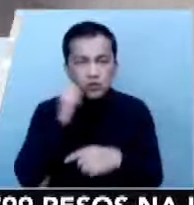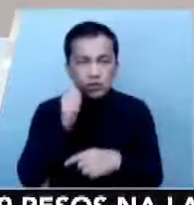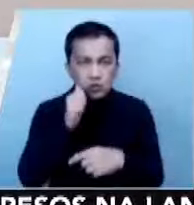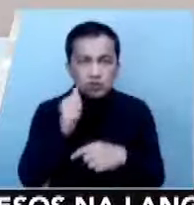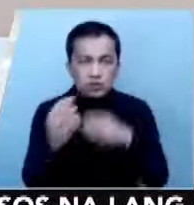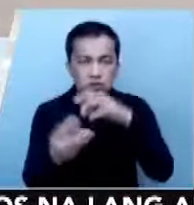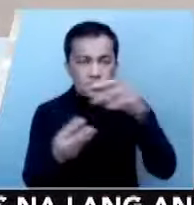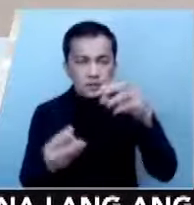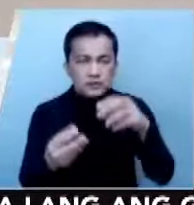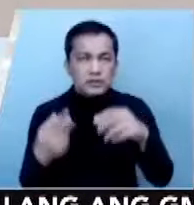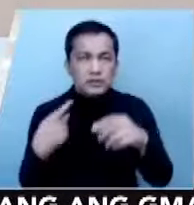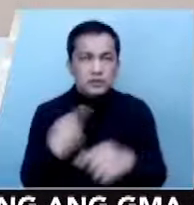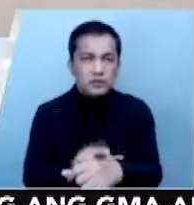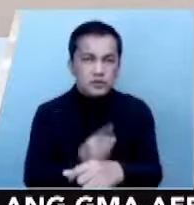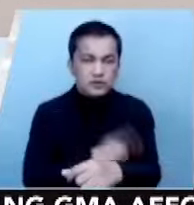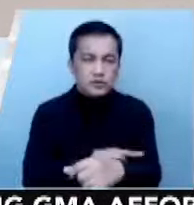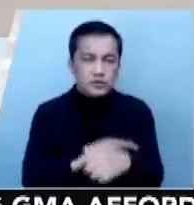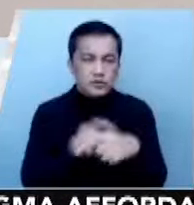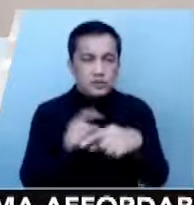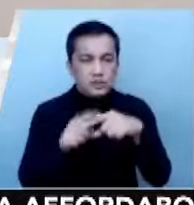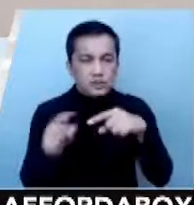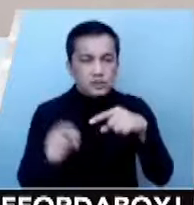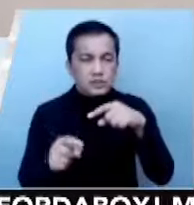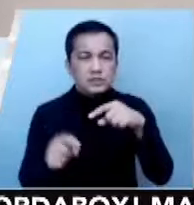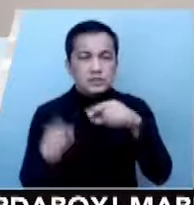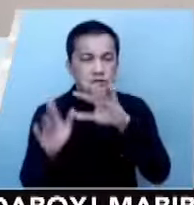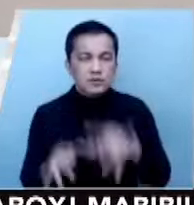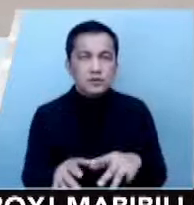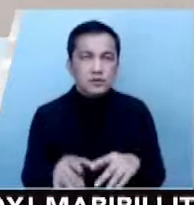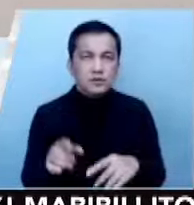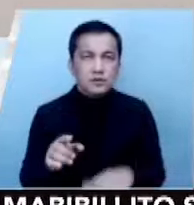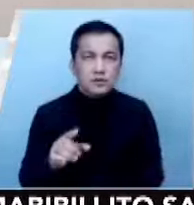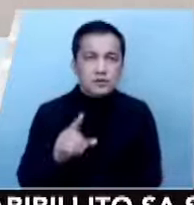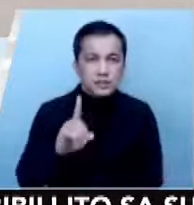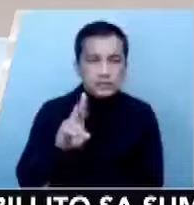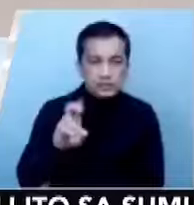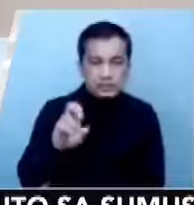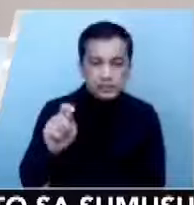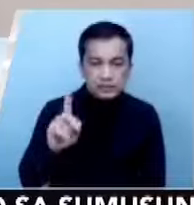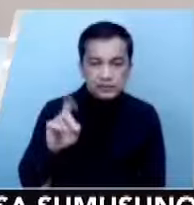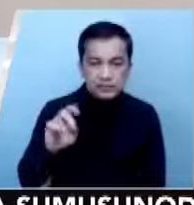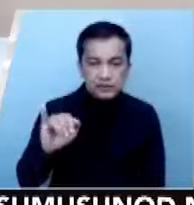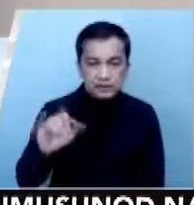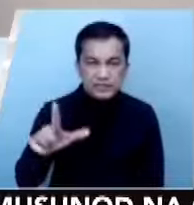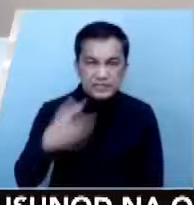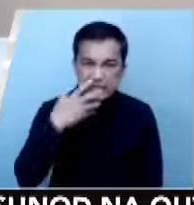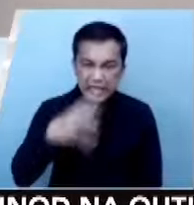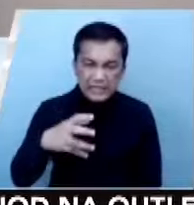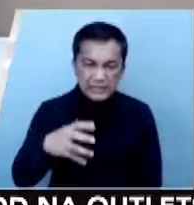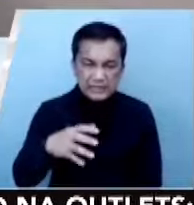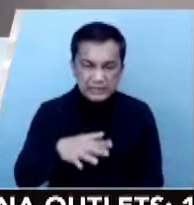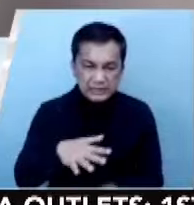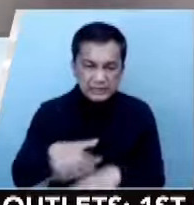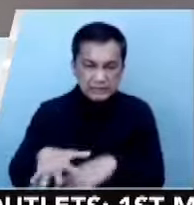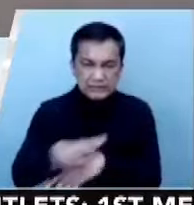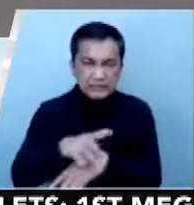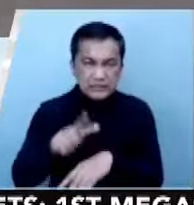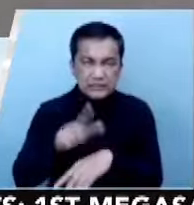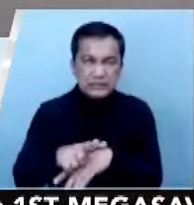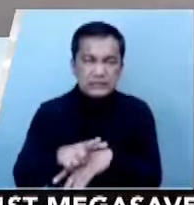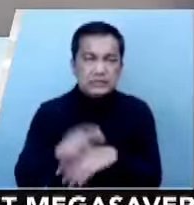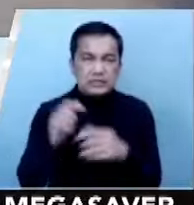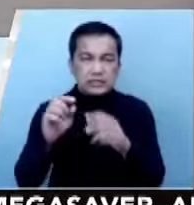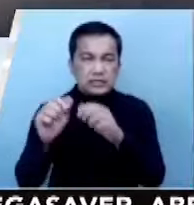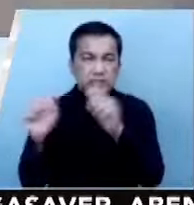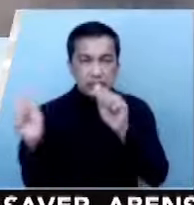may intense thunderstorms, nabubuo ang Dust Devil dahil sa init ng ground surface at sirkulasyon ng hangin.